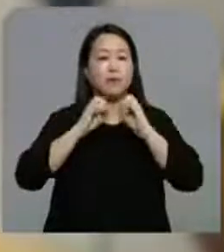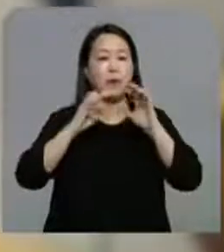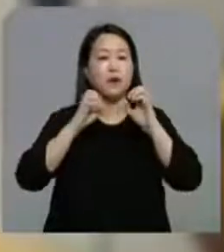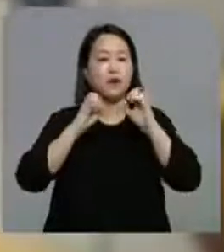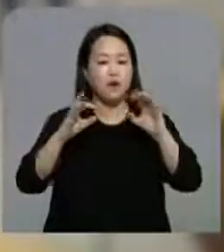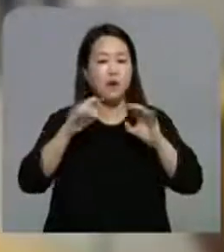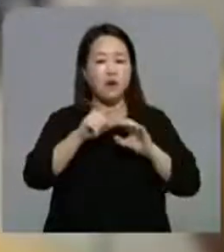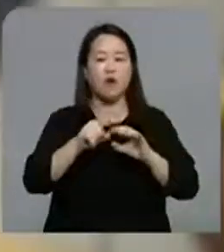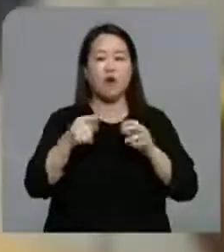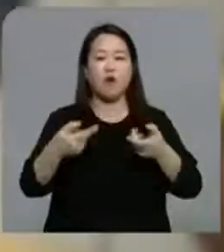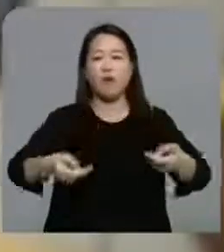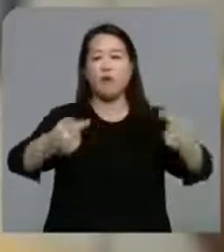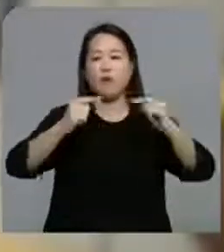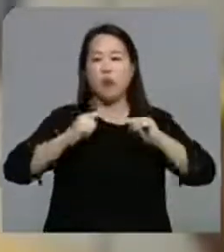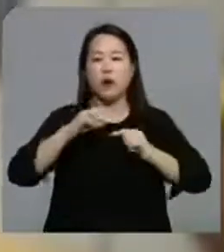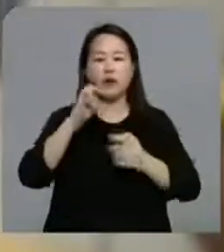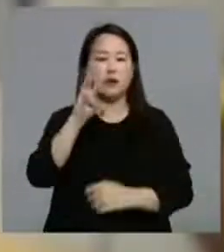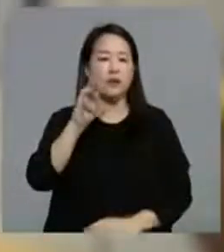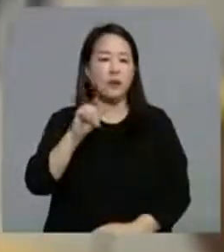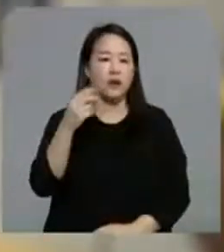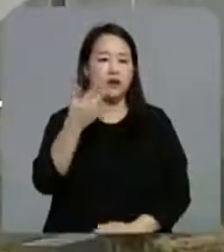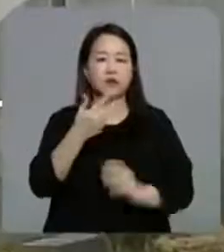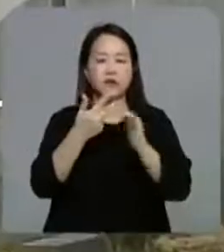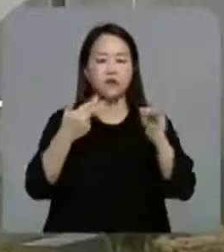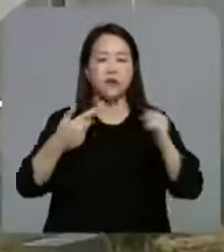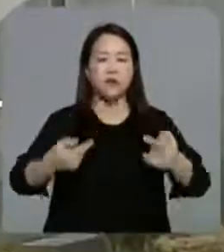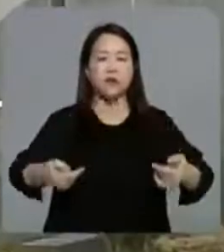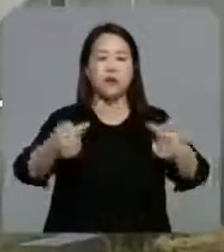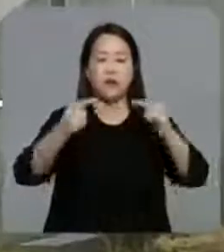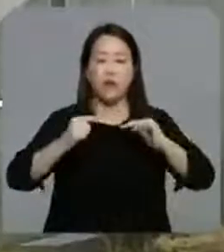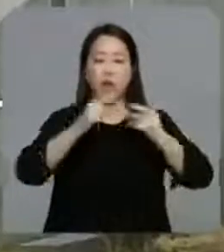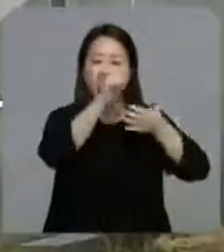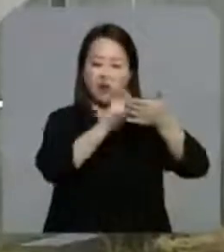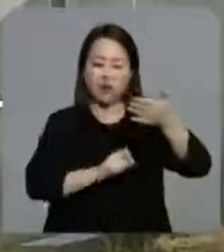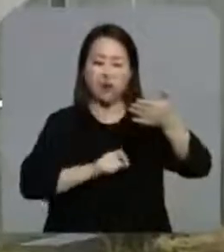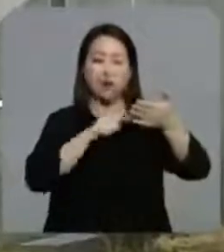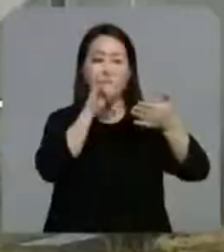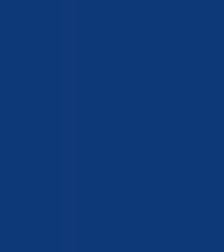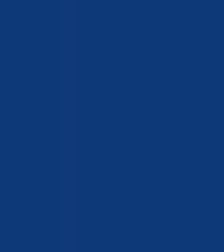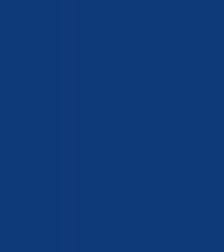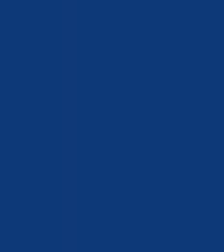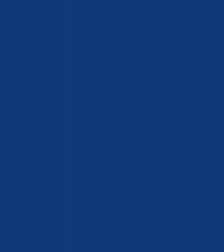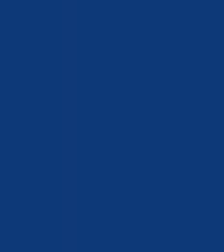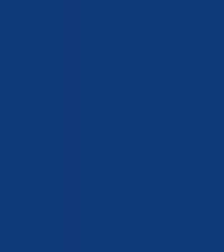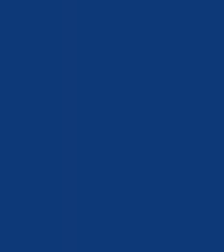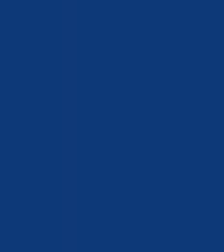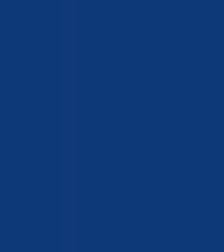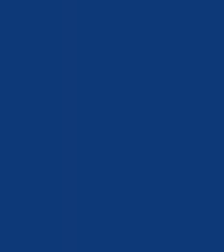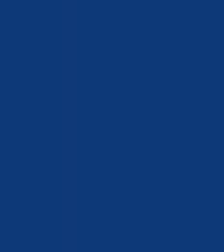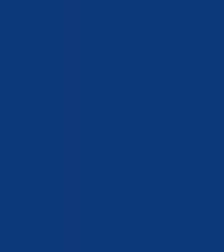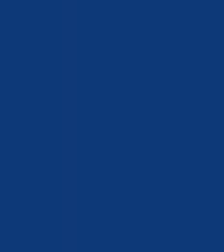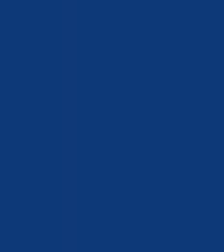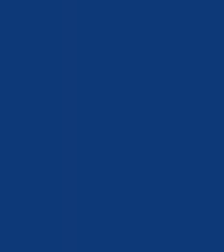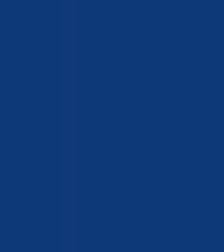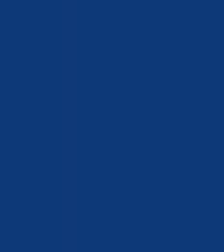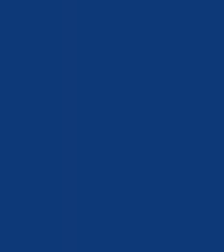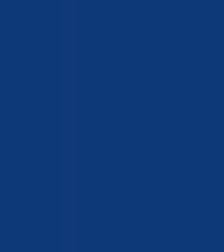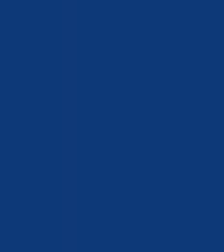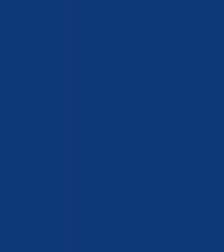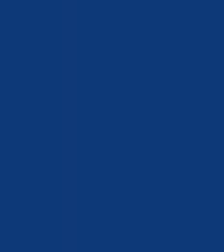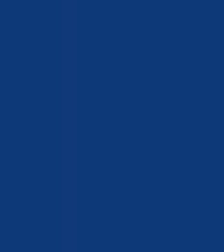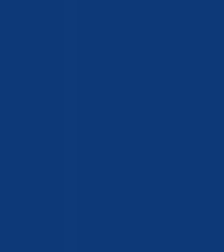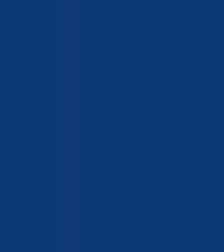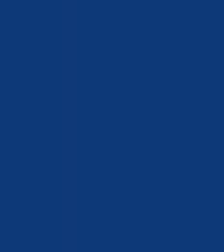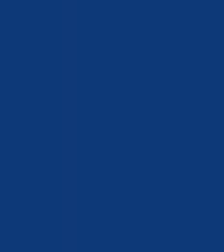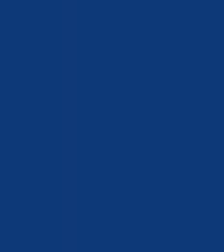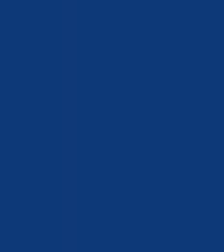함께한 것으로 기록되어 있습니다 kbs 뉴스 조선 옵니다 5 이용방법